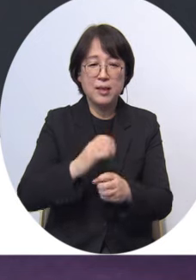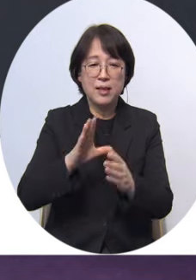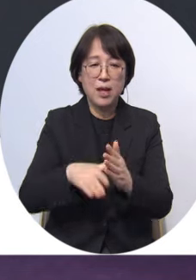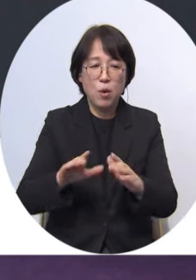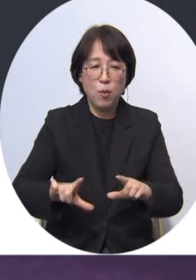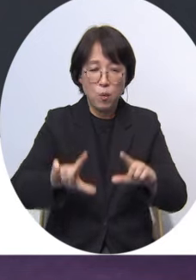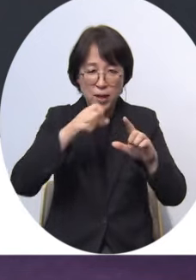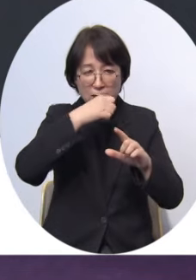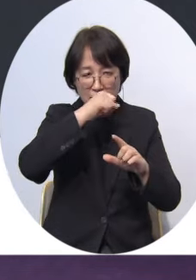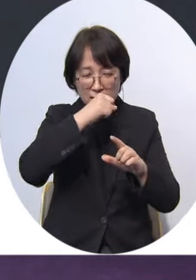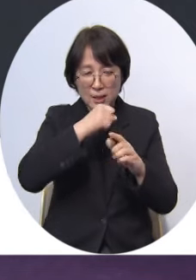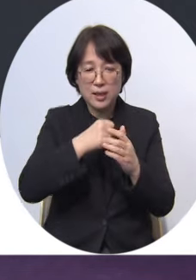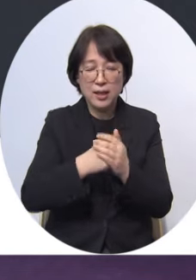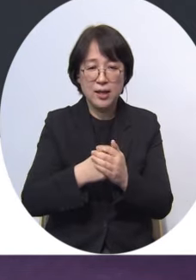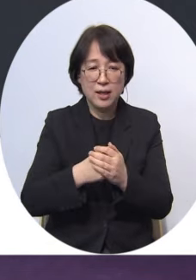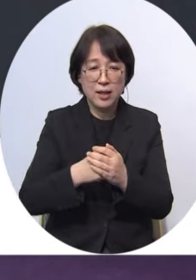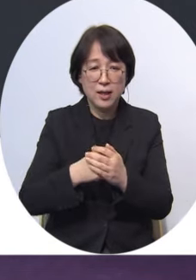금년 예산에